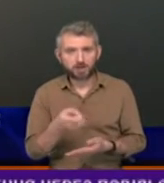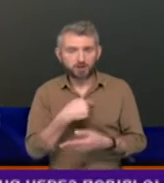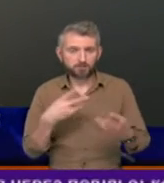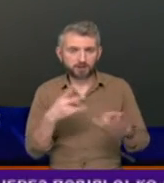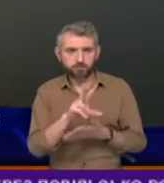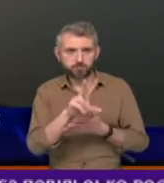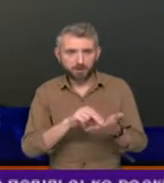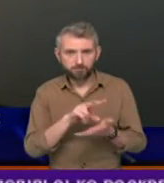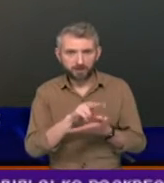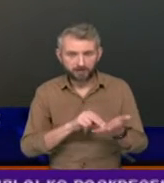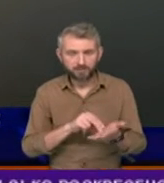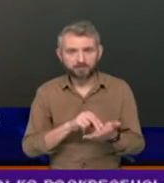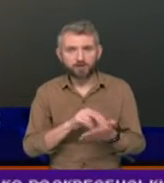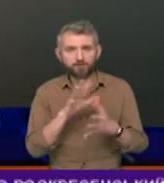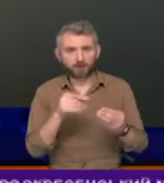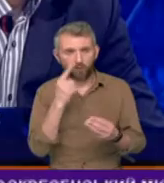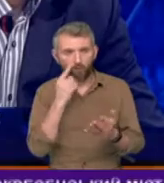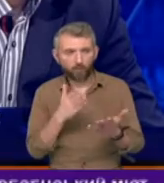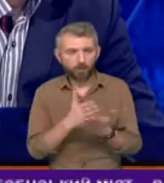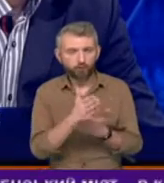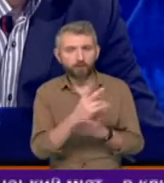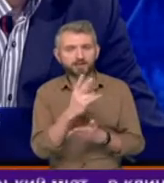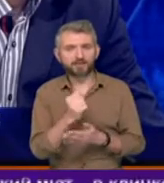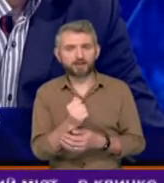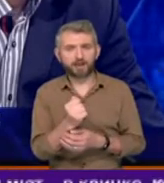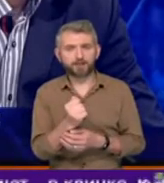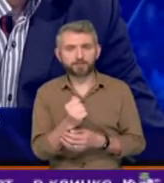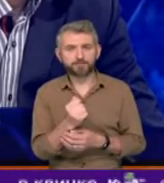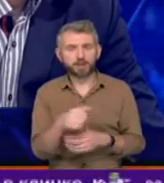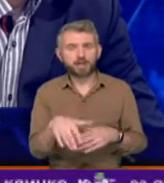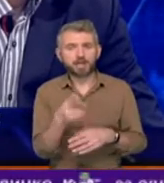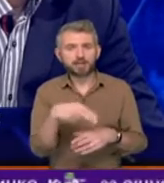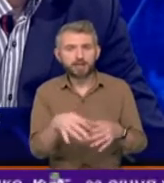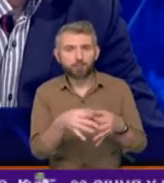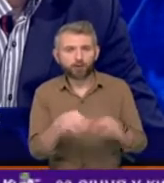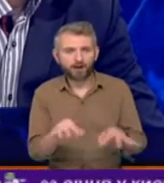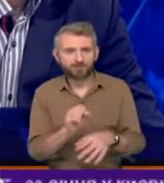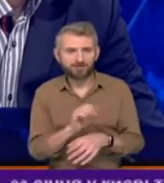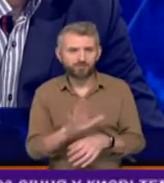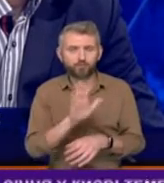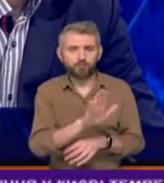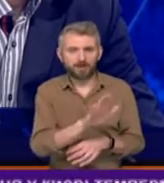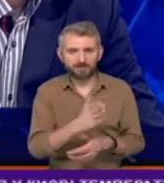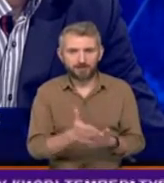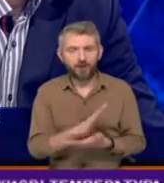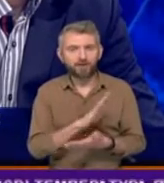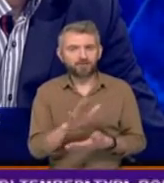треба брати приклади і взагалі орієнтуватися на демократії, європейські демократії, а